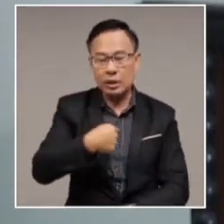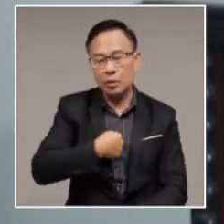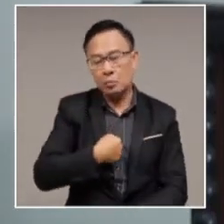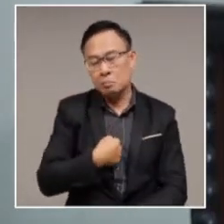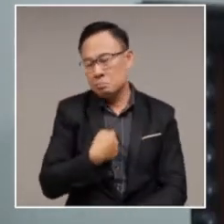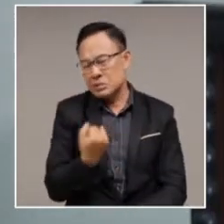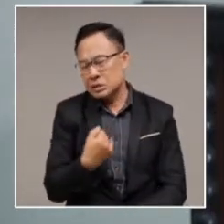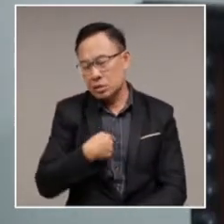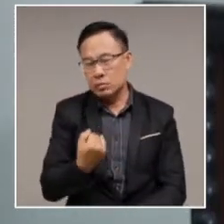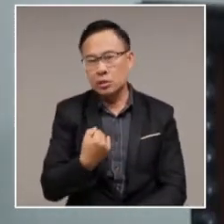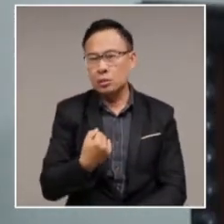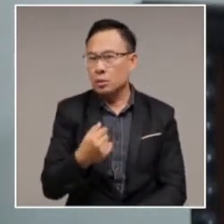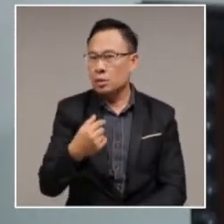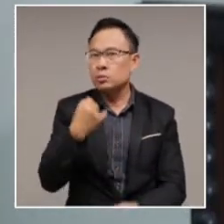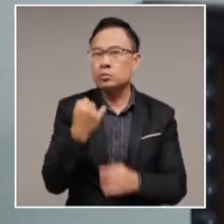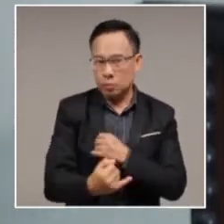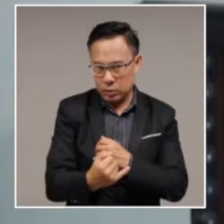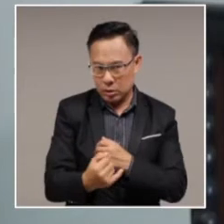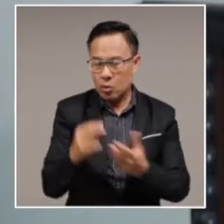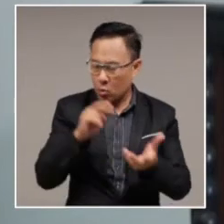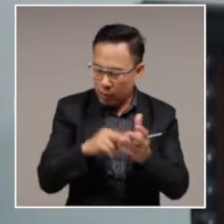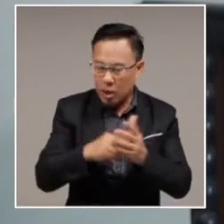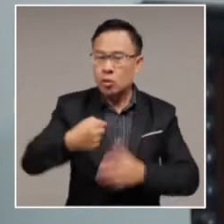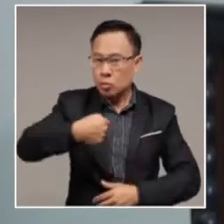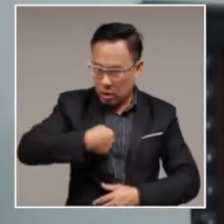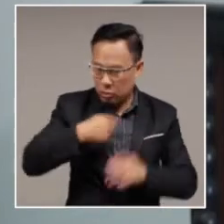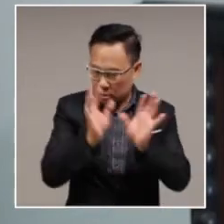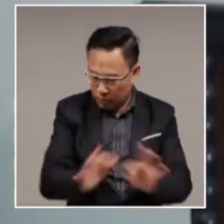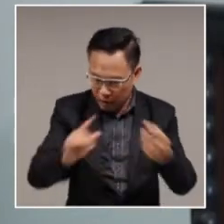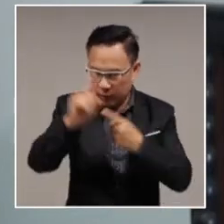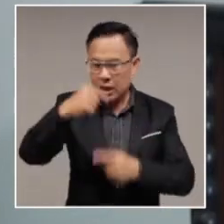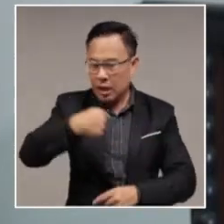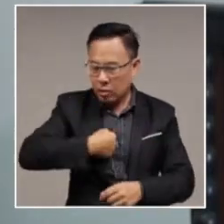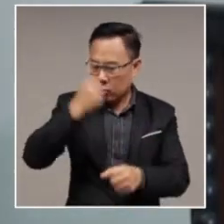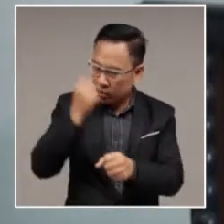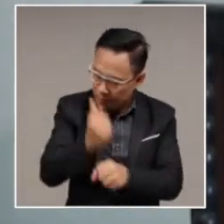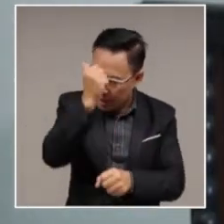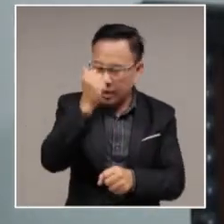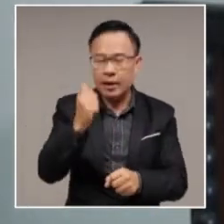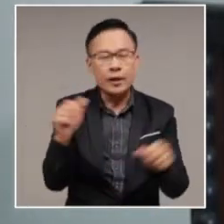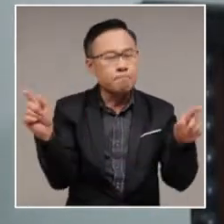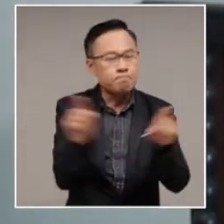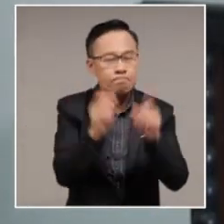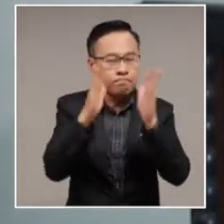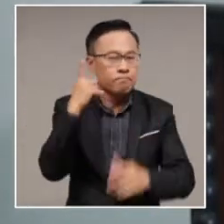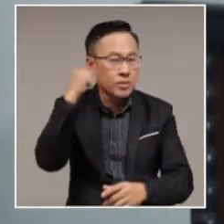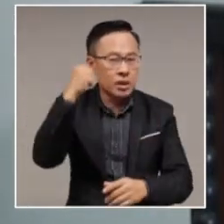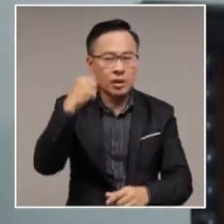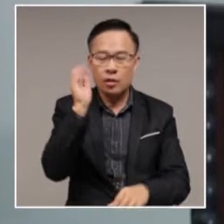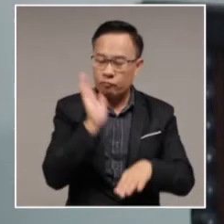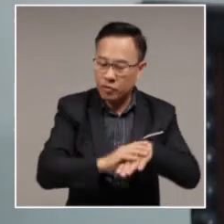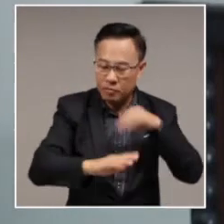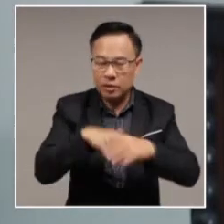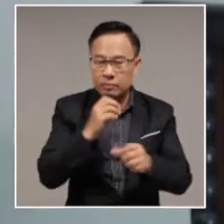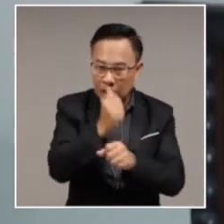ได้ทุกอย่างคือจบวันนี้คุณต้องบอกตัวเองค่ะว่าฉันทำได้ฉันอยู่ได้เหมือนคนปกติทั่วไปทุกปัญห